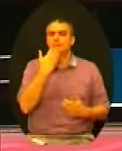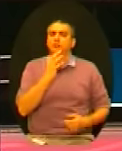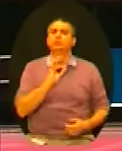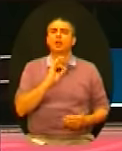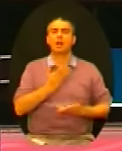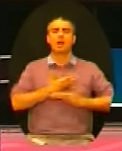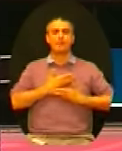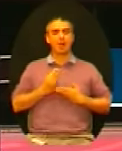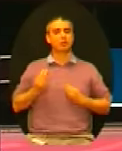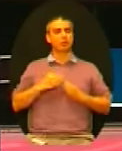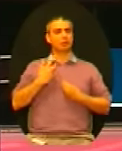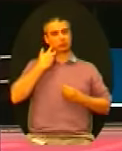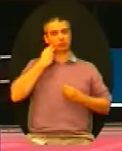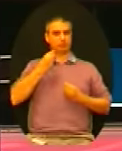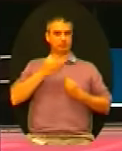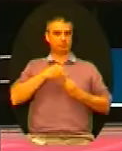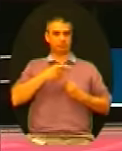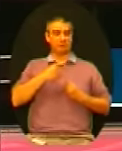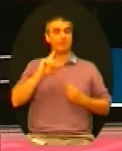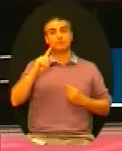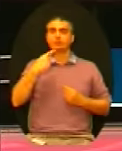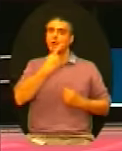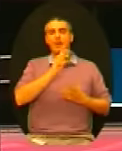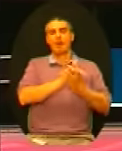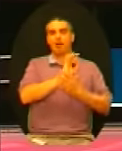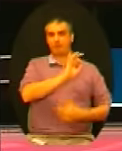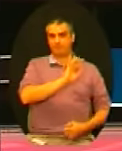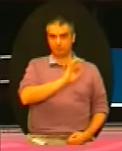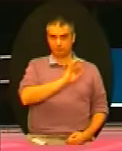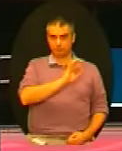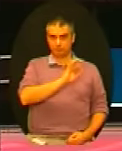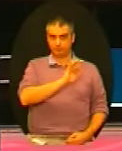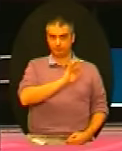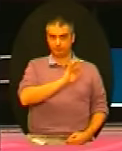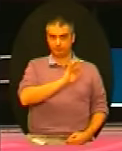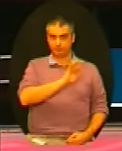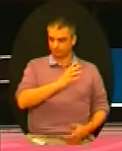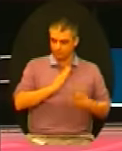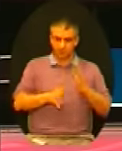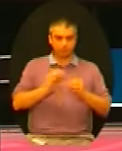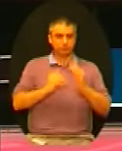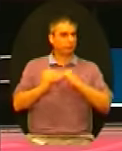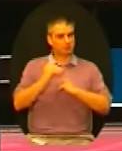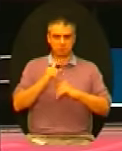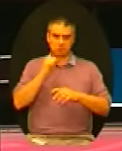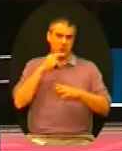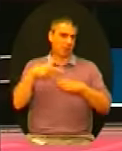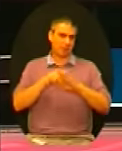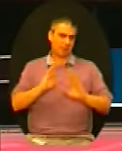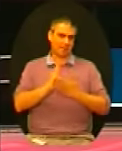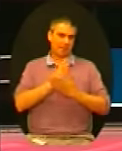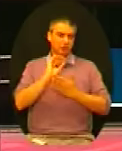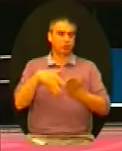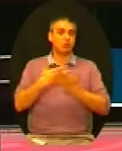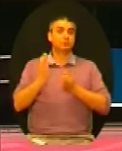של קבלת טובת הנאה ממי שהוא הגדיר כחבר. ובית המשפט העליון לא התערב בהחלטה